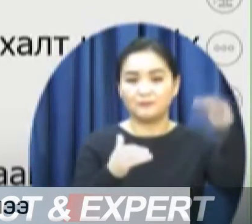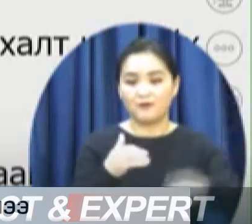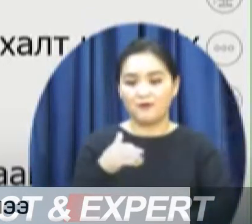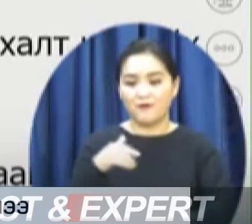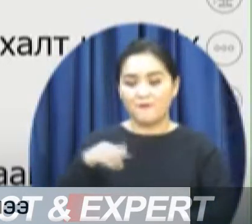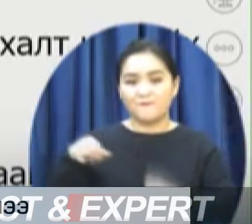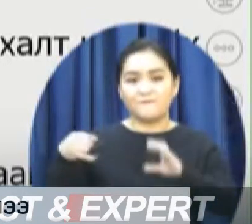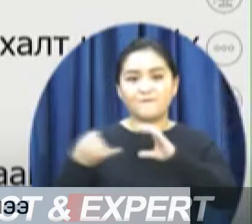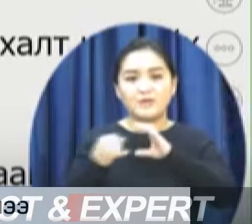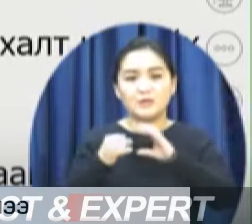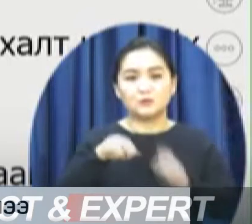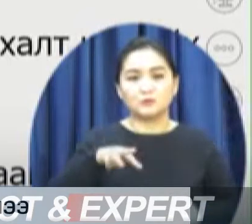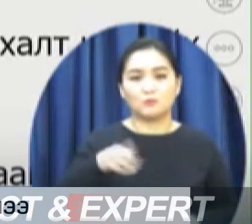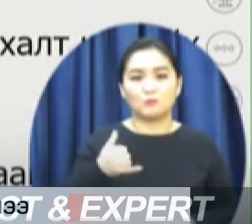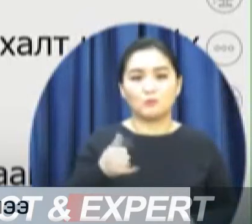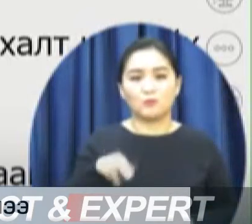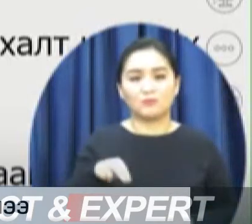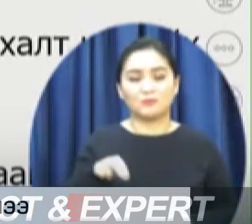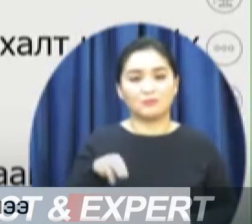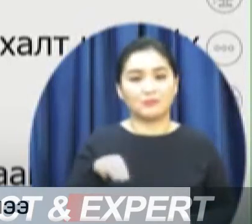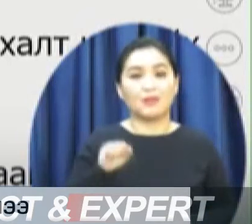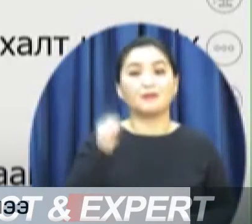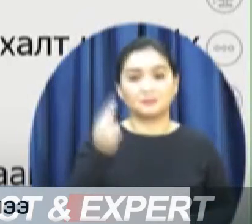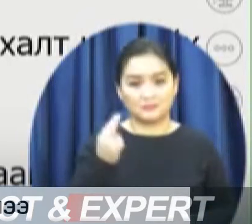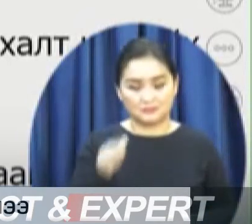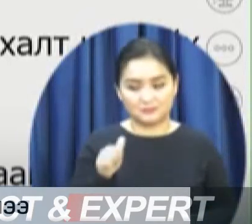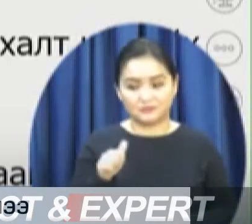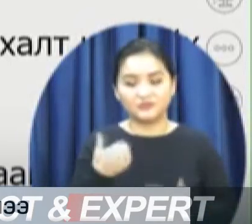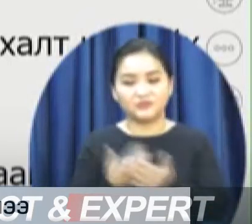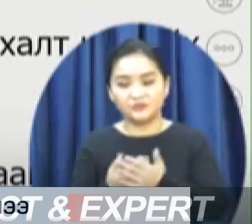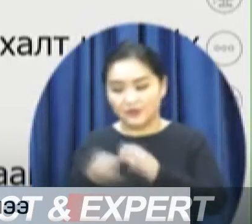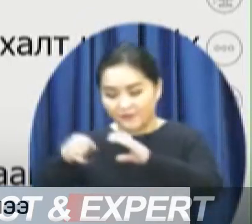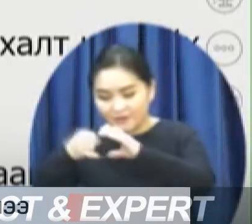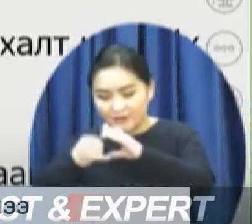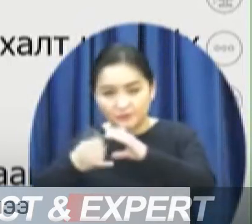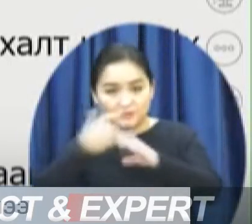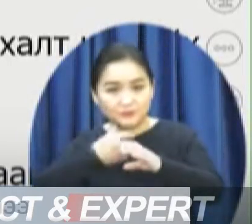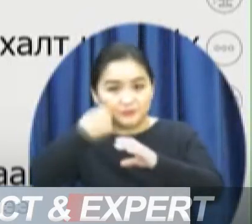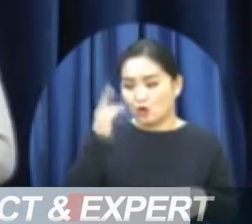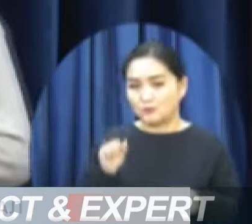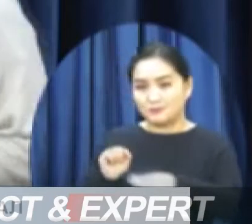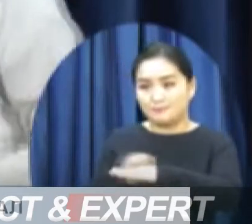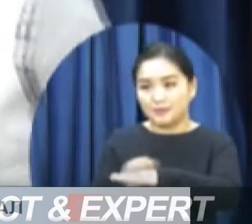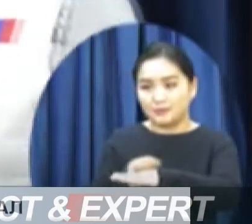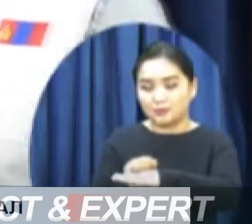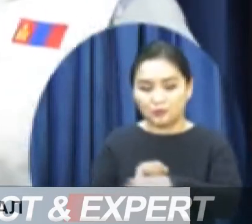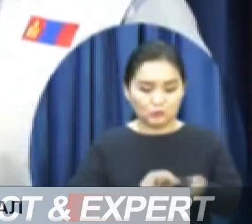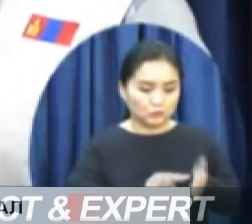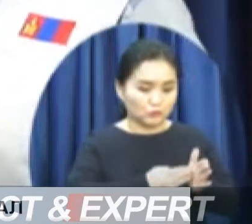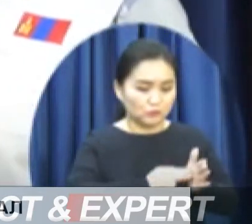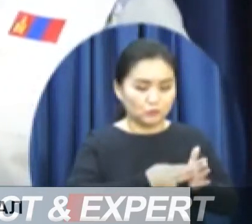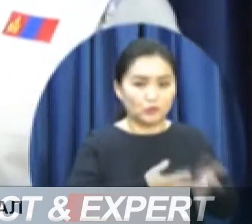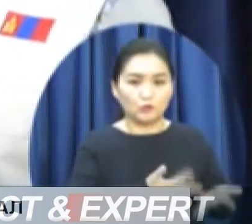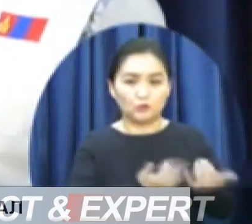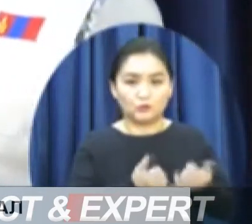гэдэг байна л да. Тэгэхээр одоо дэлхийн нийтэд нөгөө вирусын шинэ хувилбаруудаар үүсгэсэн дараагийн дэгдлүүд давлгаанууд бас гараад явж штэ тий.